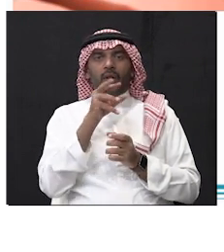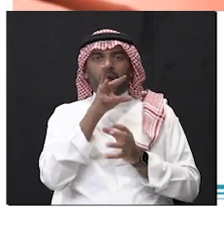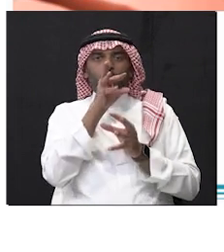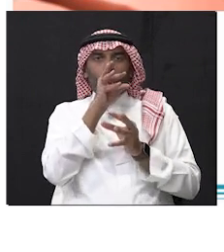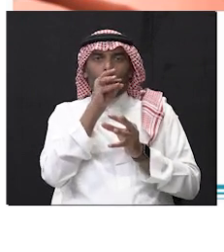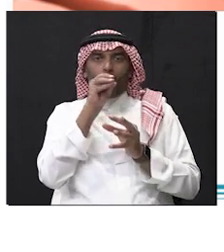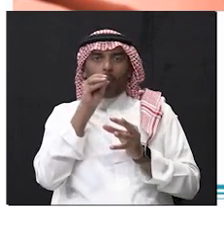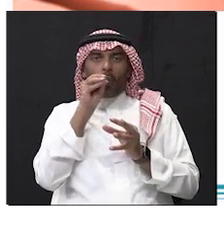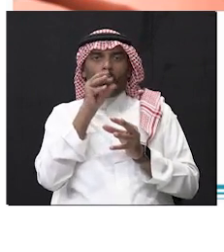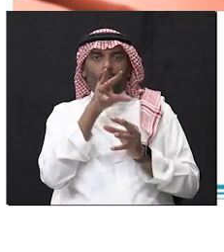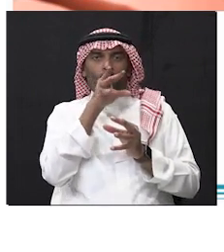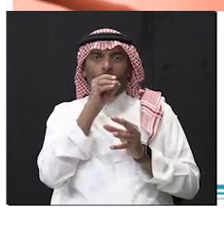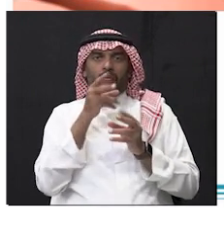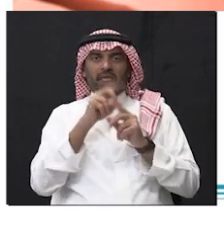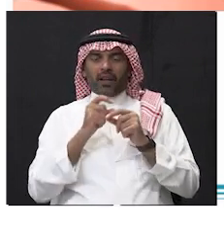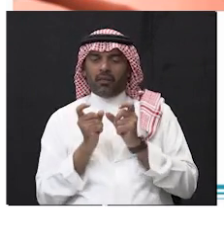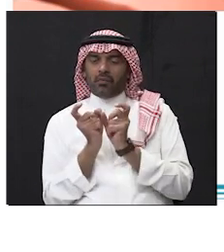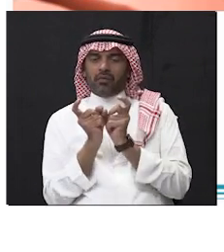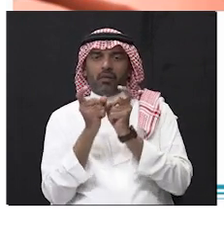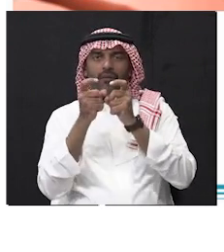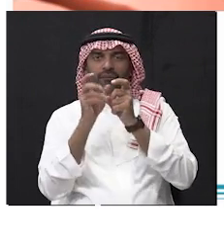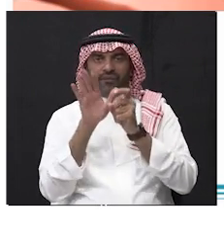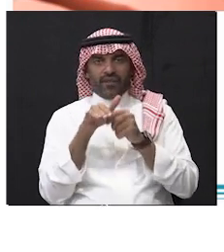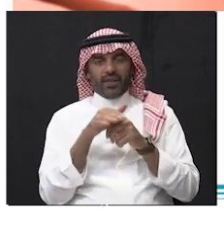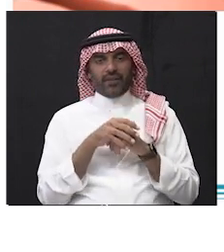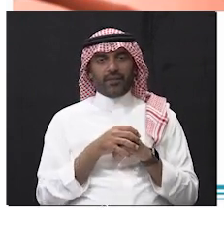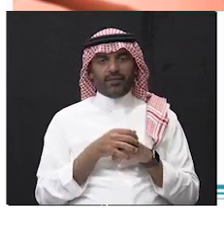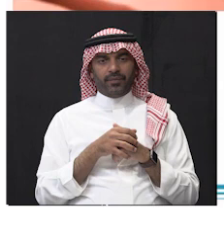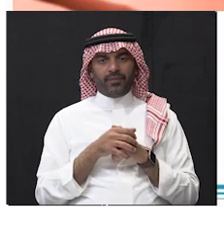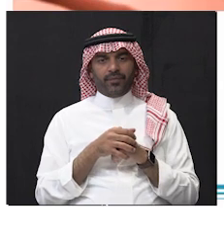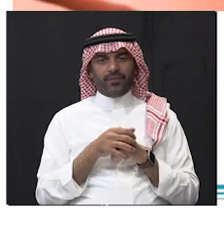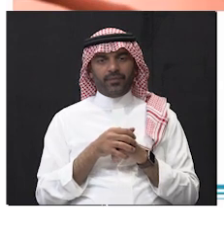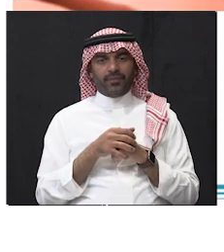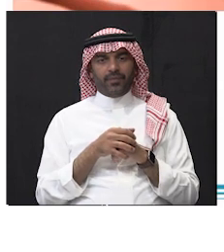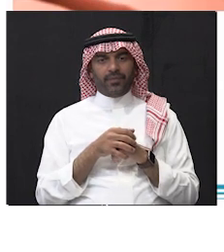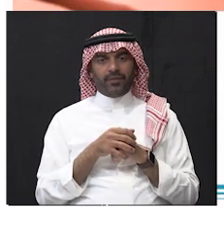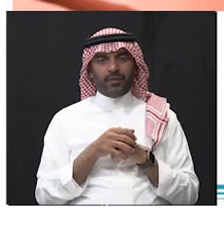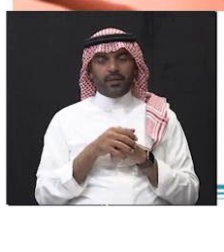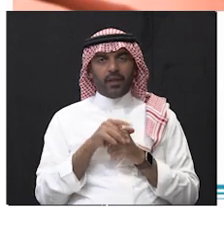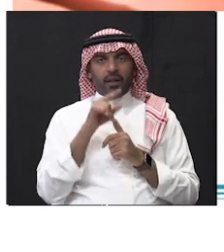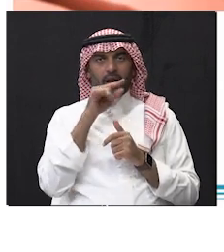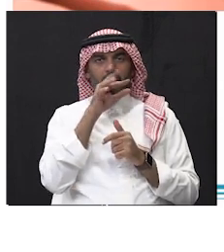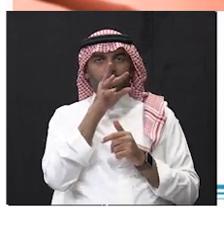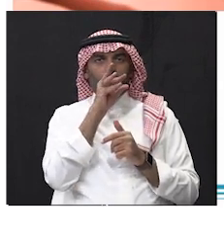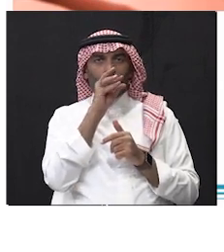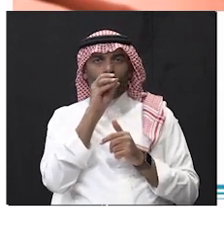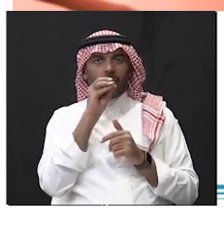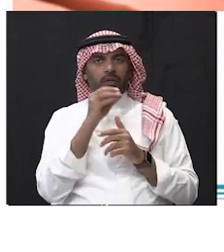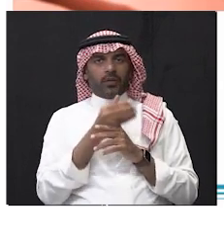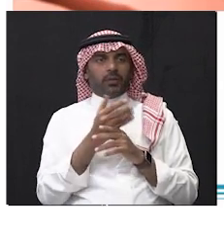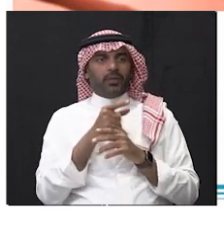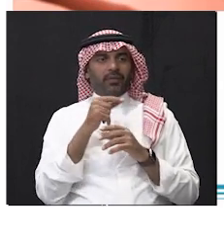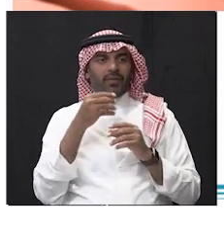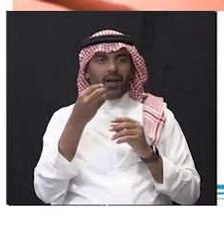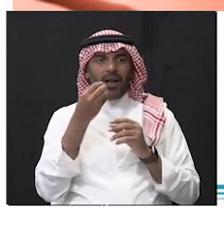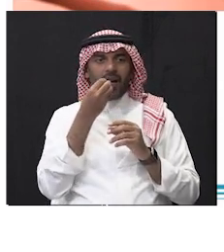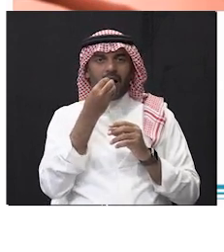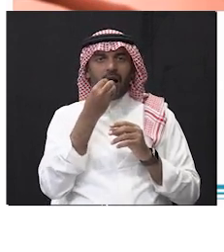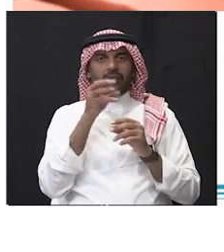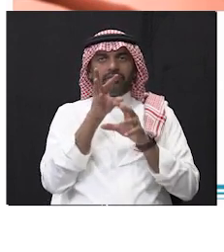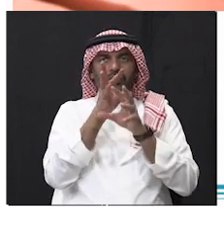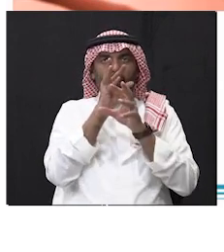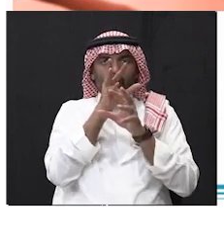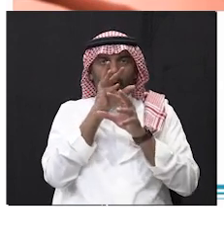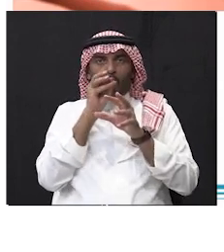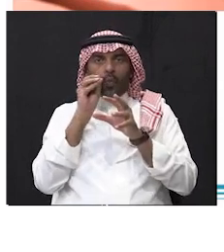ممصات وخطاطيف. تحتوي على ممصات وخطاطيف تساعدها على